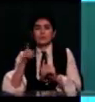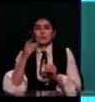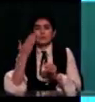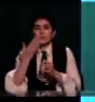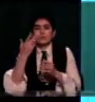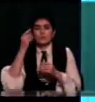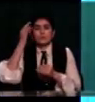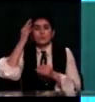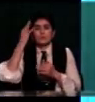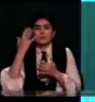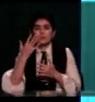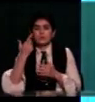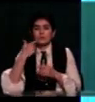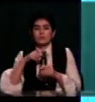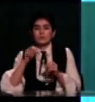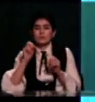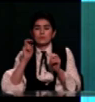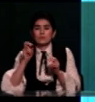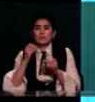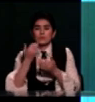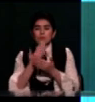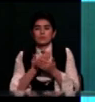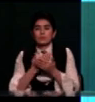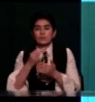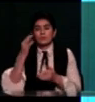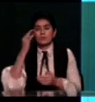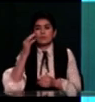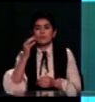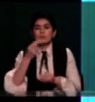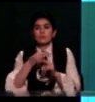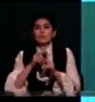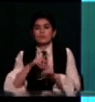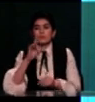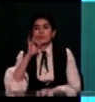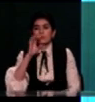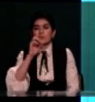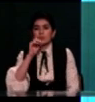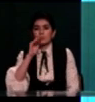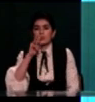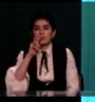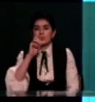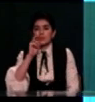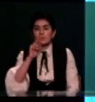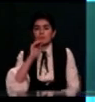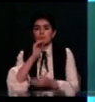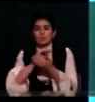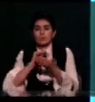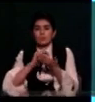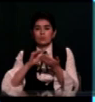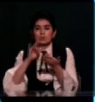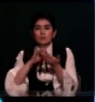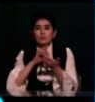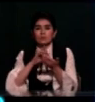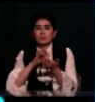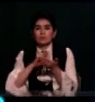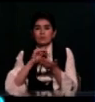не помним какие-то термины. Например, мы должны вспомнить термин «рефлекс». Запишите, пожалуйста, в тетрадь